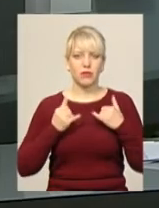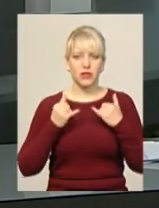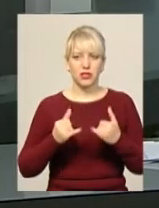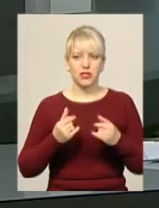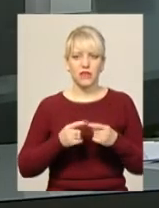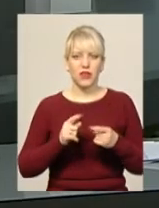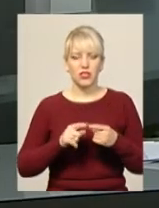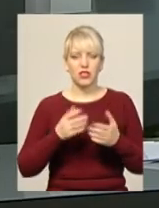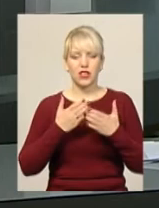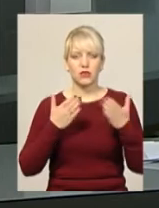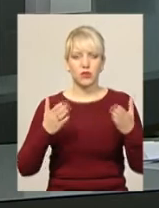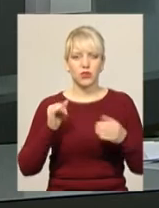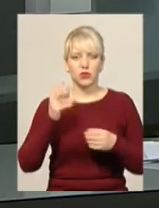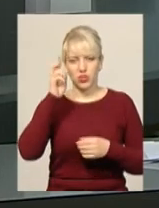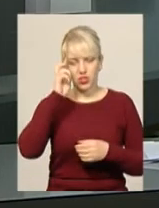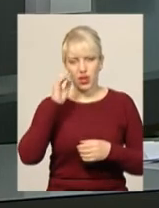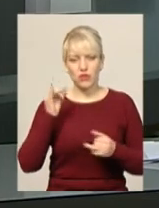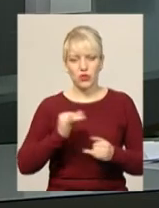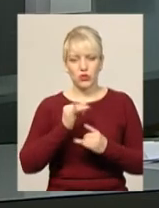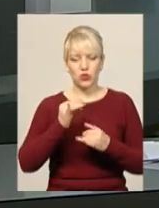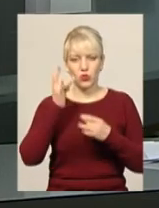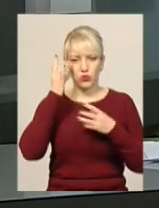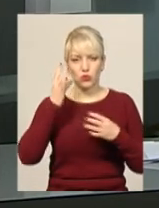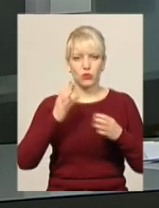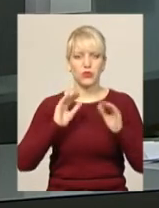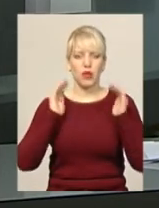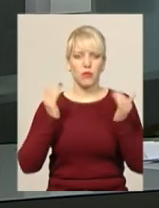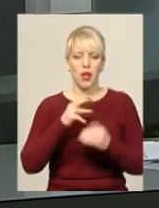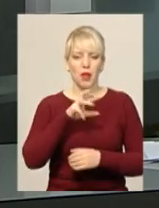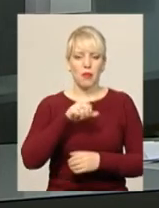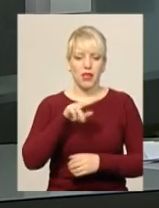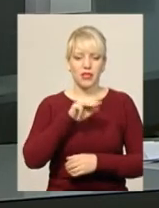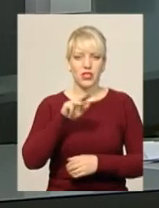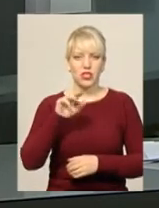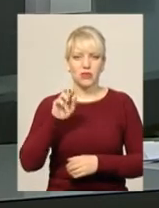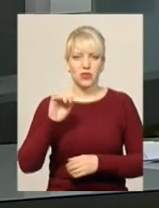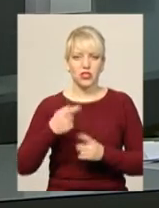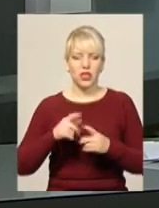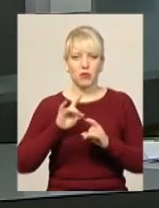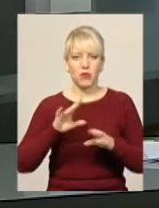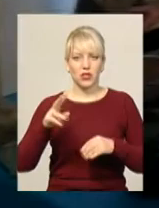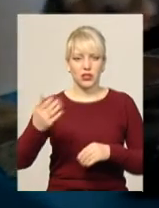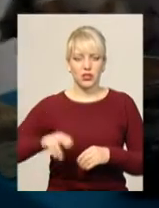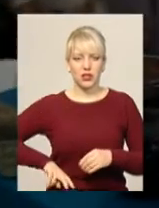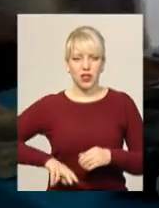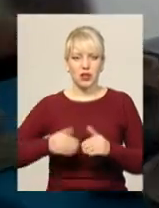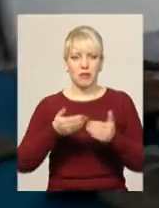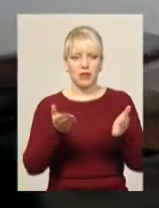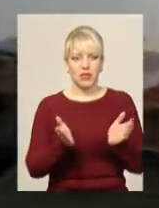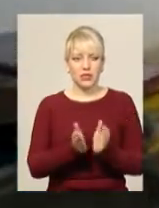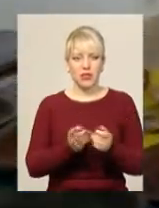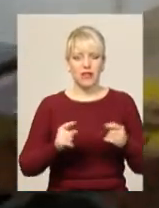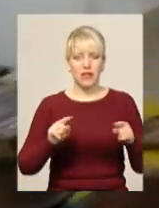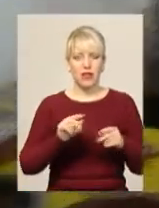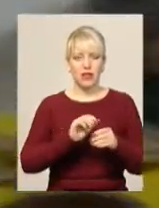експозицію у Державному історико-культурному заповіднику Межибіж. Як розповідає його директор Олег Погорілець, миска, виготовлена на початку 19